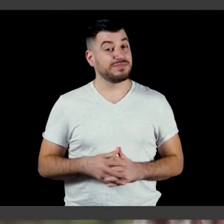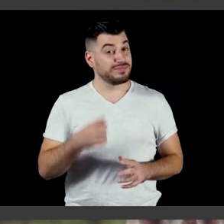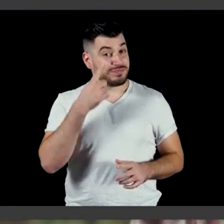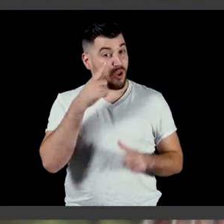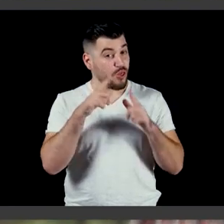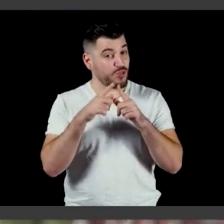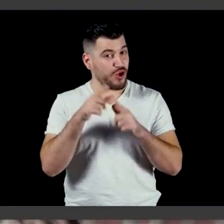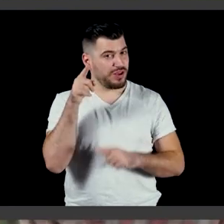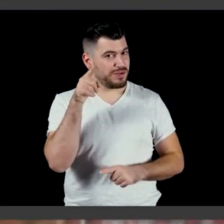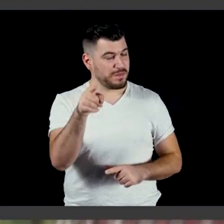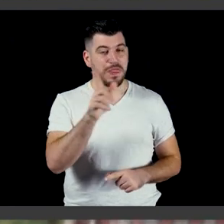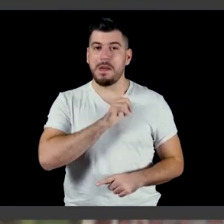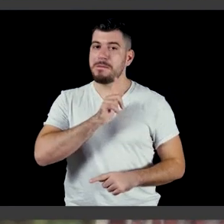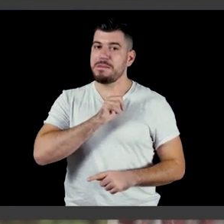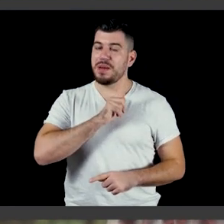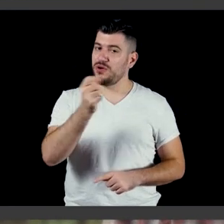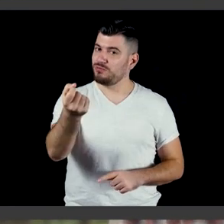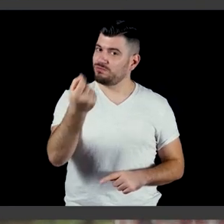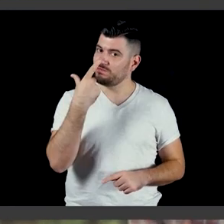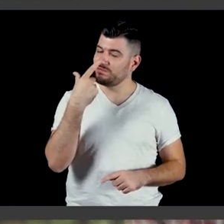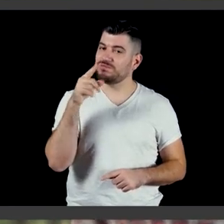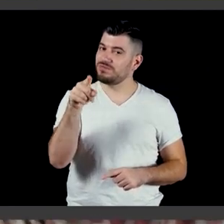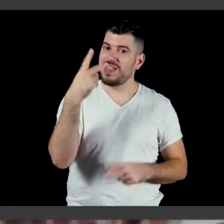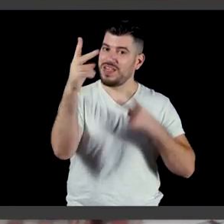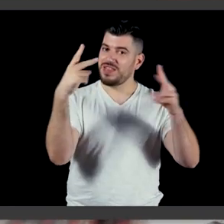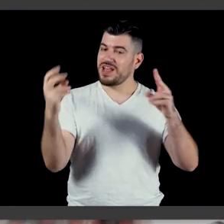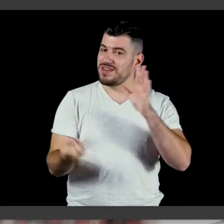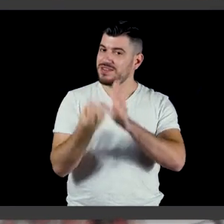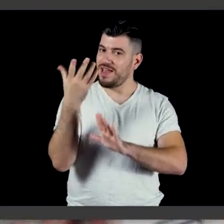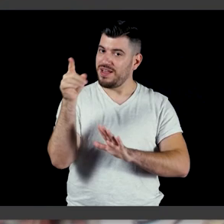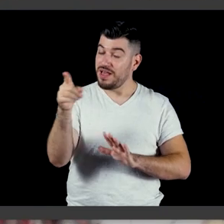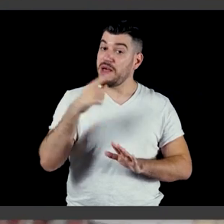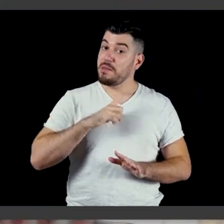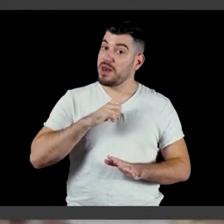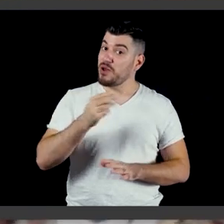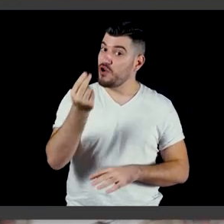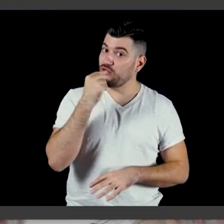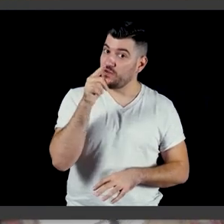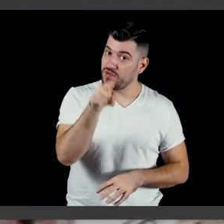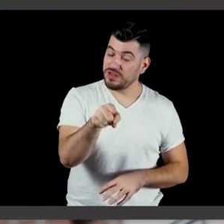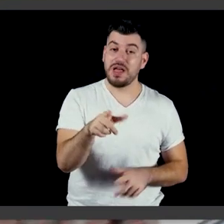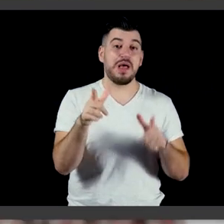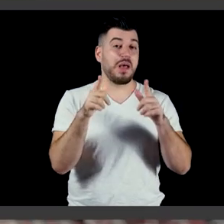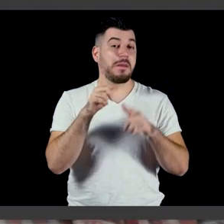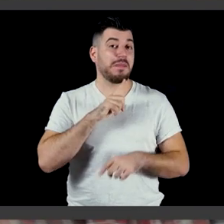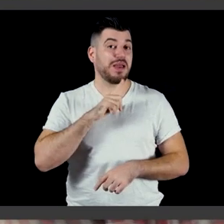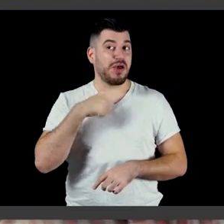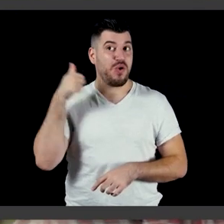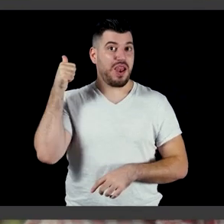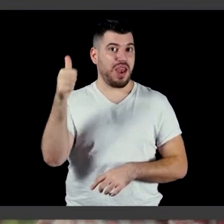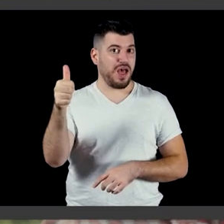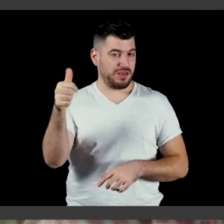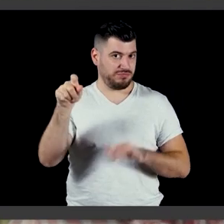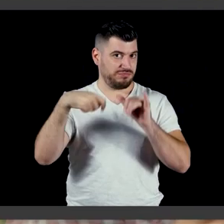Δοκιμάστε το. Περιμένω οπωσδήποτε να μου στείλετε νέα. Περιμένω οπωσδήποτε να το δοκιμάσετε. Περιμένω οπωσδήποτε να κάνετε subscribe στο κανάλι